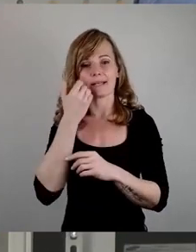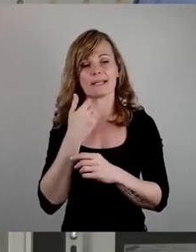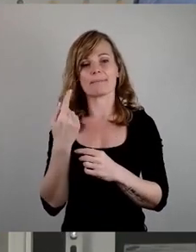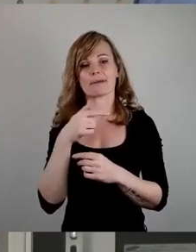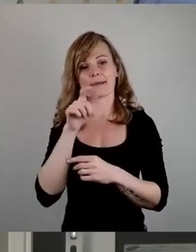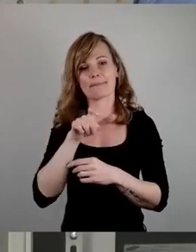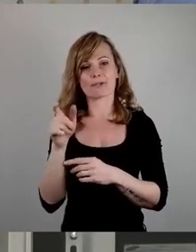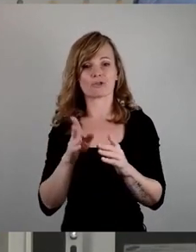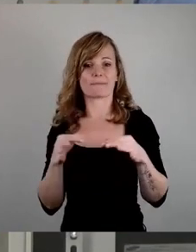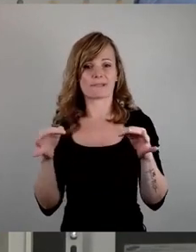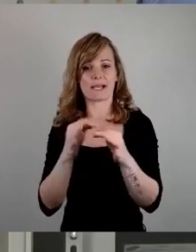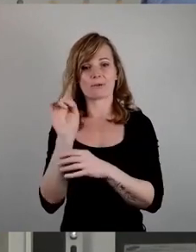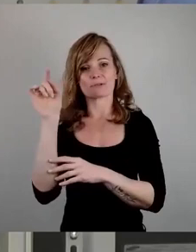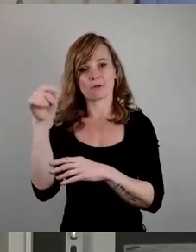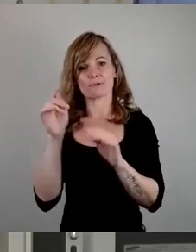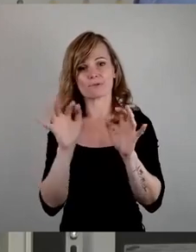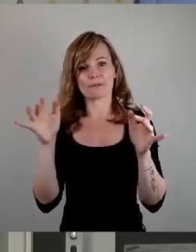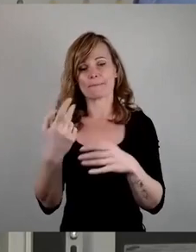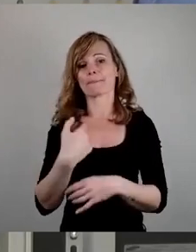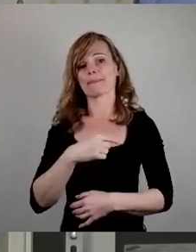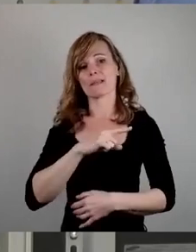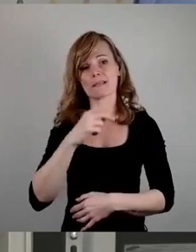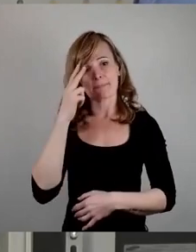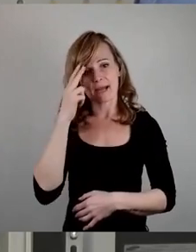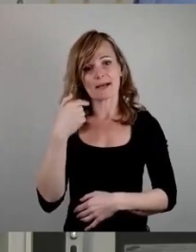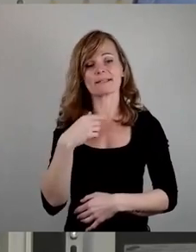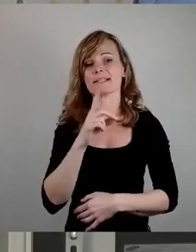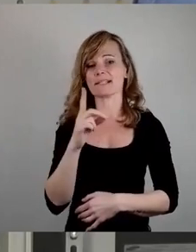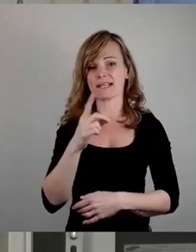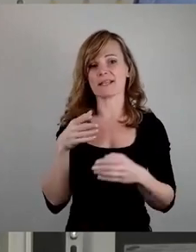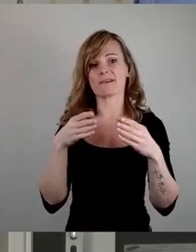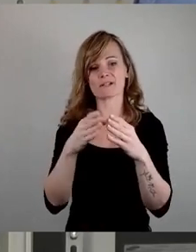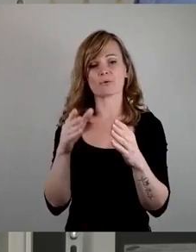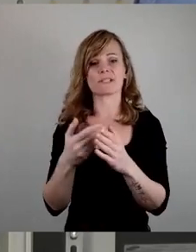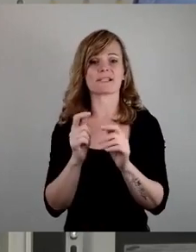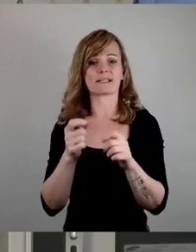Stream. Ich als Pirat, die Dissidentenfraktion, wird diesen Antrag zur